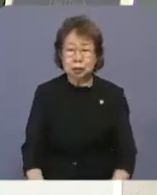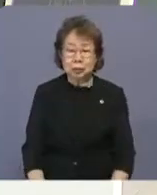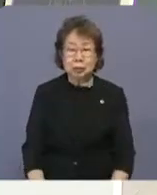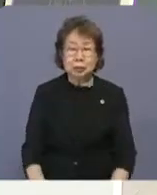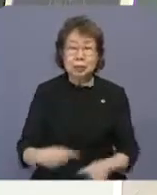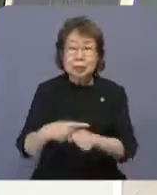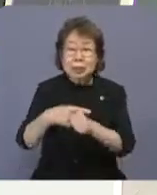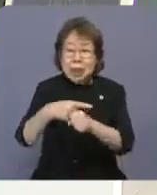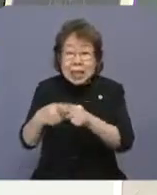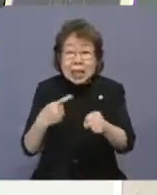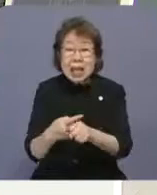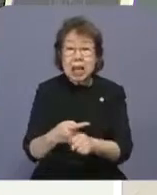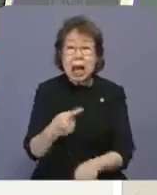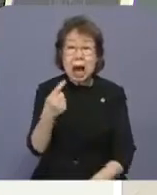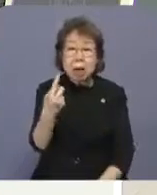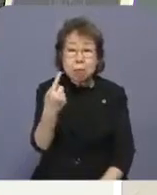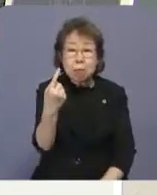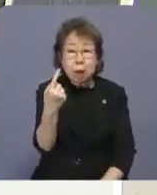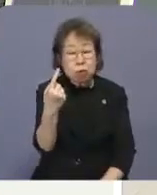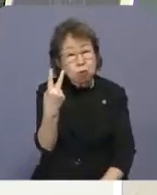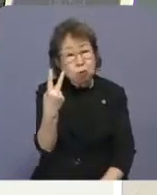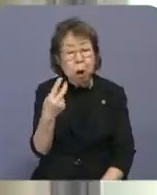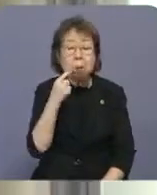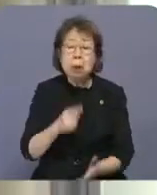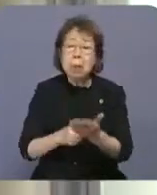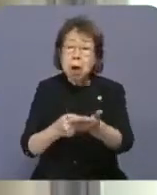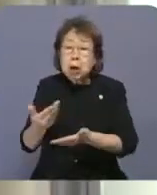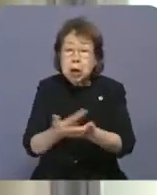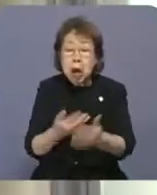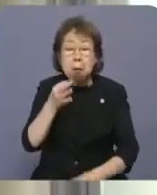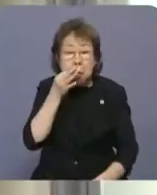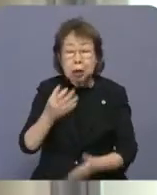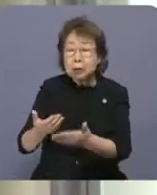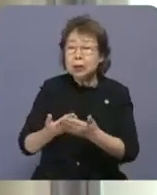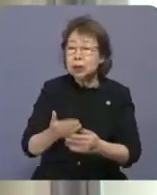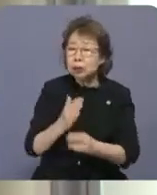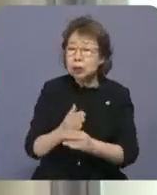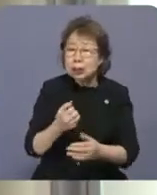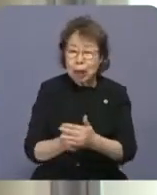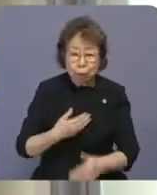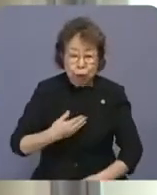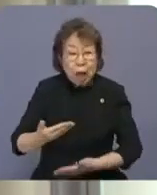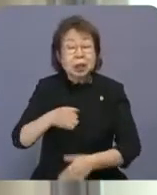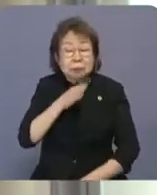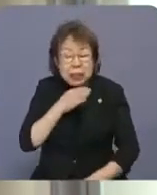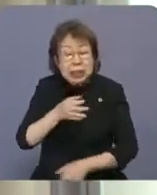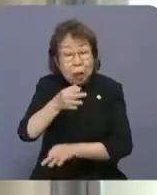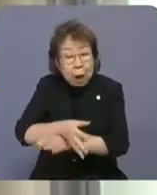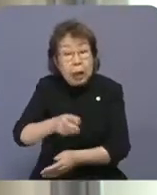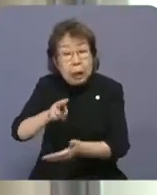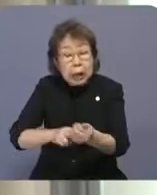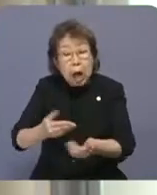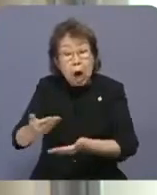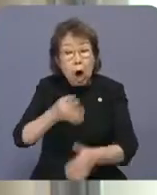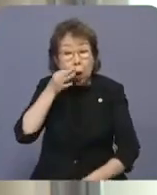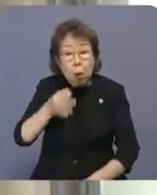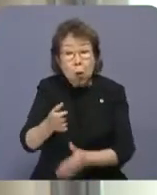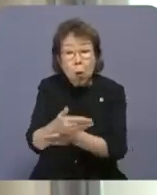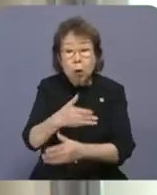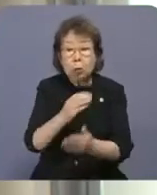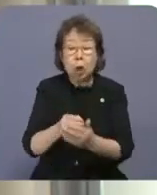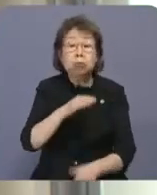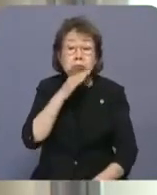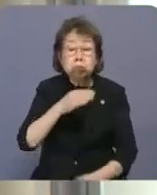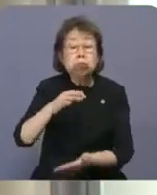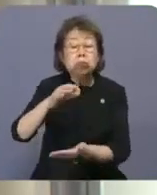1년에 2번에서 3번 정도 지자체로부터 실거래가를 받아요. 저희가 실거래가 조회를 했을 때 넙치랑 강도다리 가격이 그